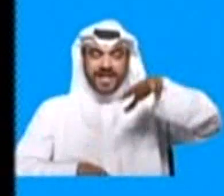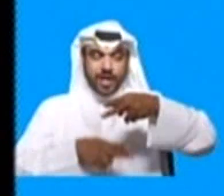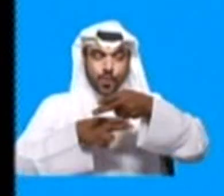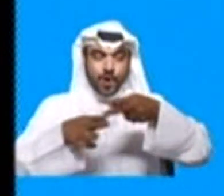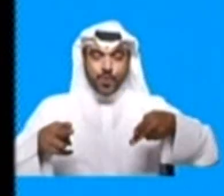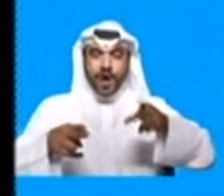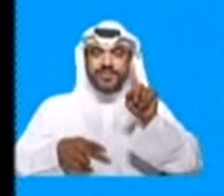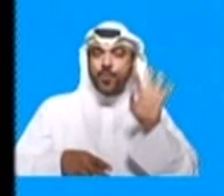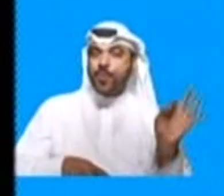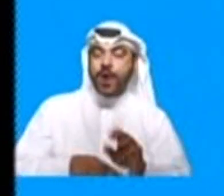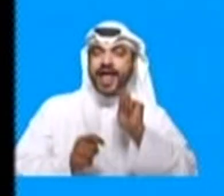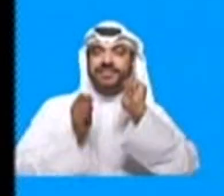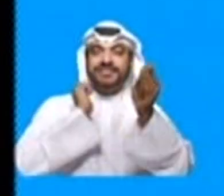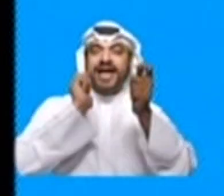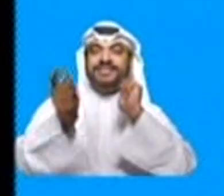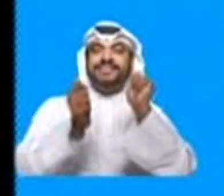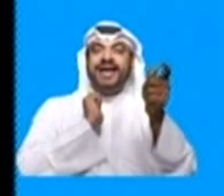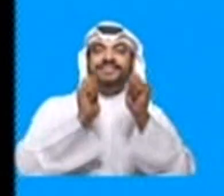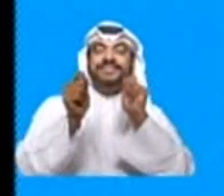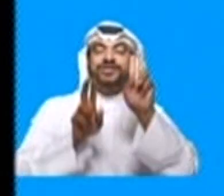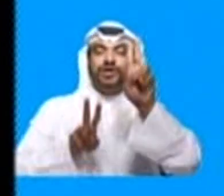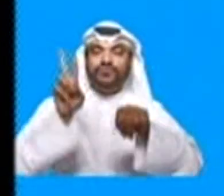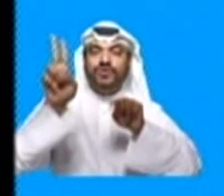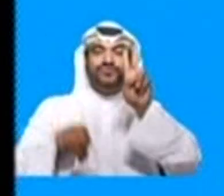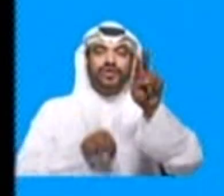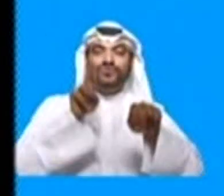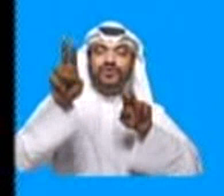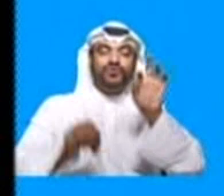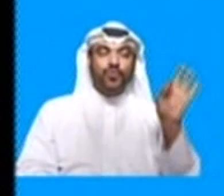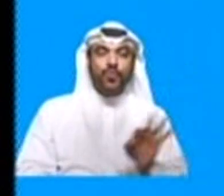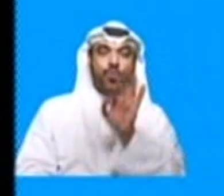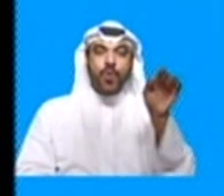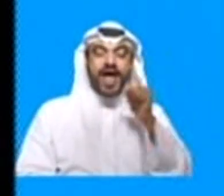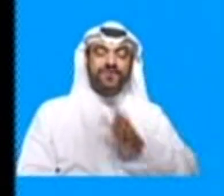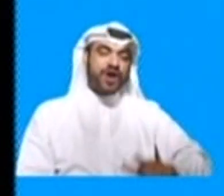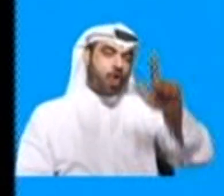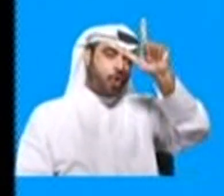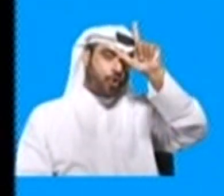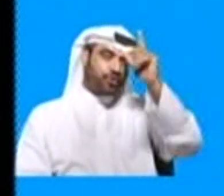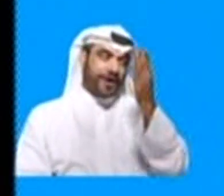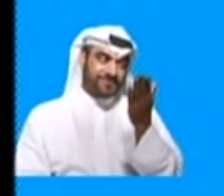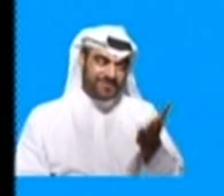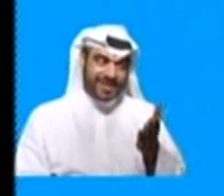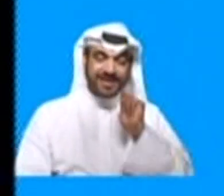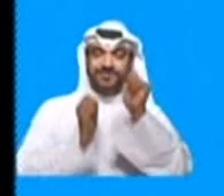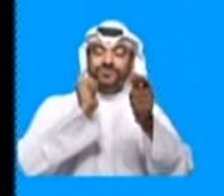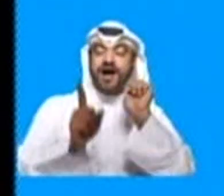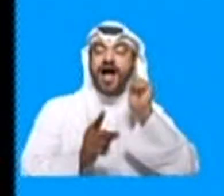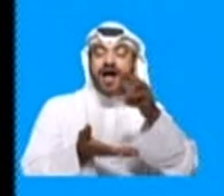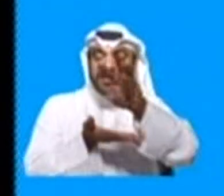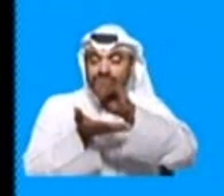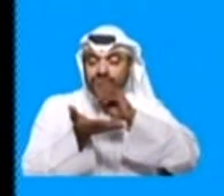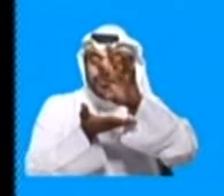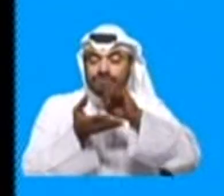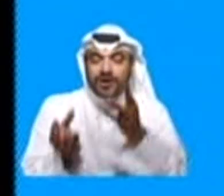بازار دبلوماسي خيري نظمته مبرة أم الحسين في المملكة الأردنية الهاشمية، الذي خصص ريعه